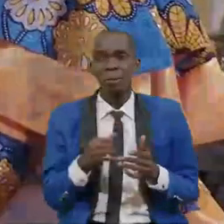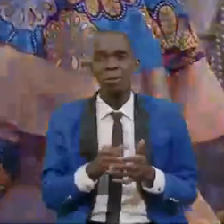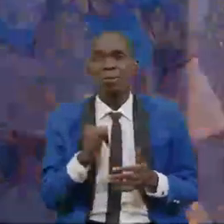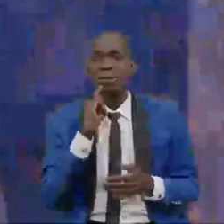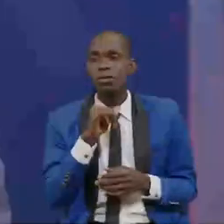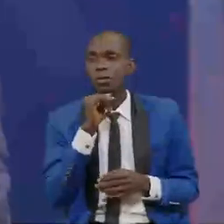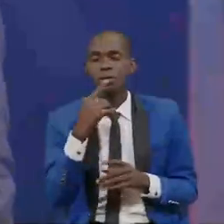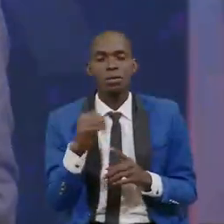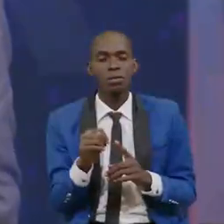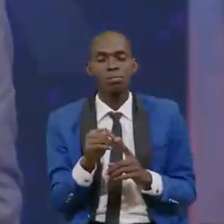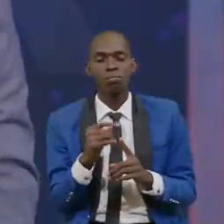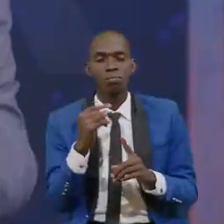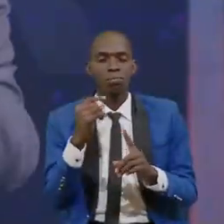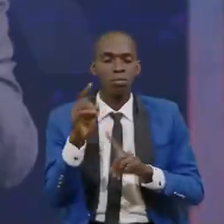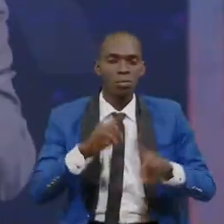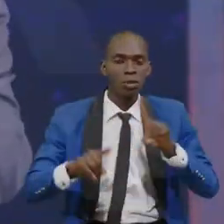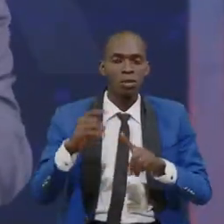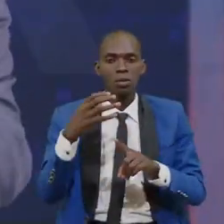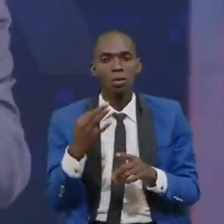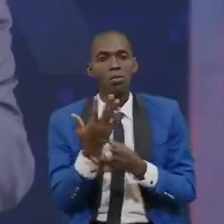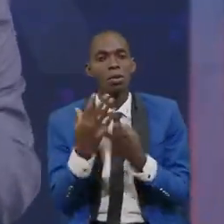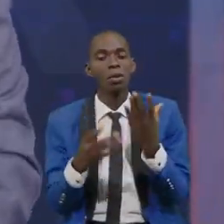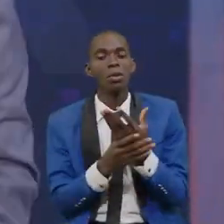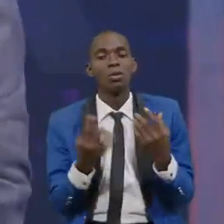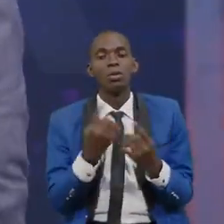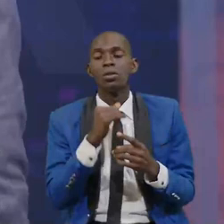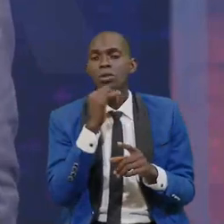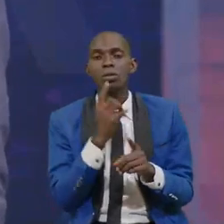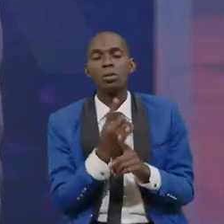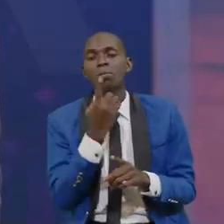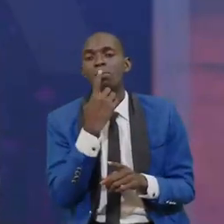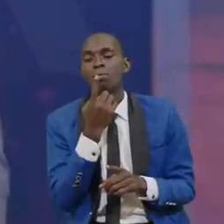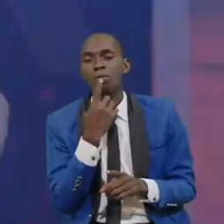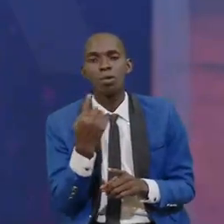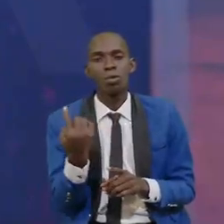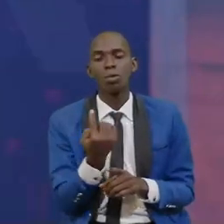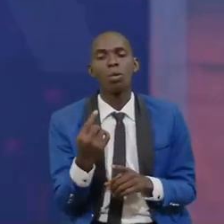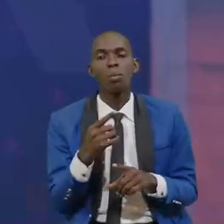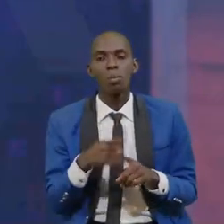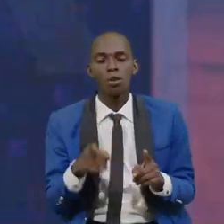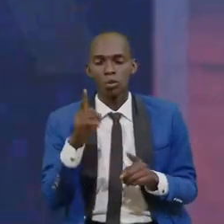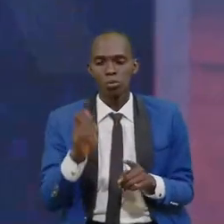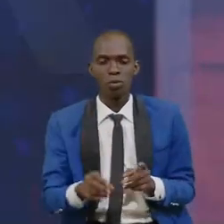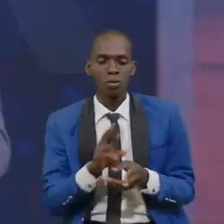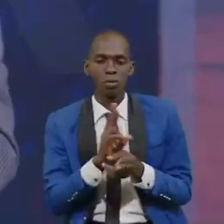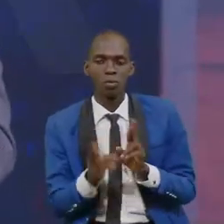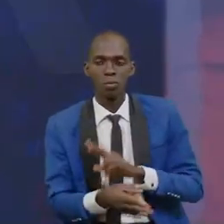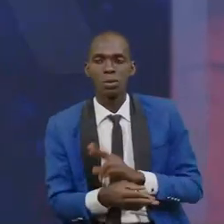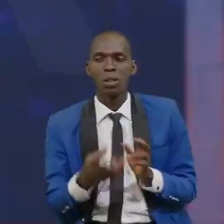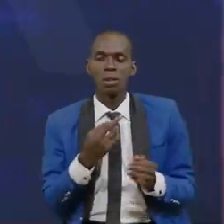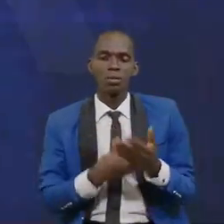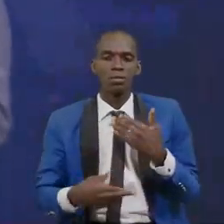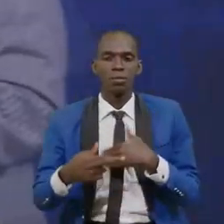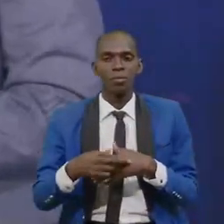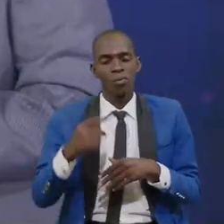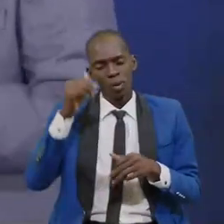Ce n'est pas de la bouche, c'est la repentance. Ce n'est pas de la parler de la bouche, la restitution. Vous savez quoi? Quand j'étais